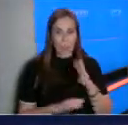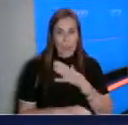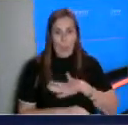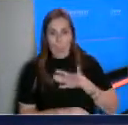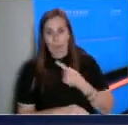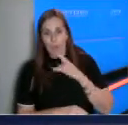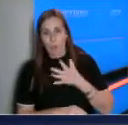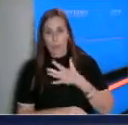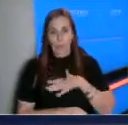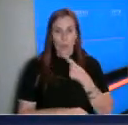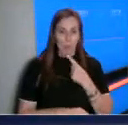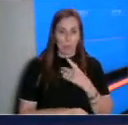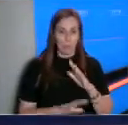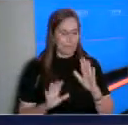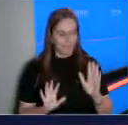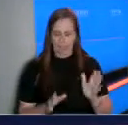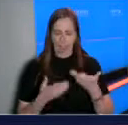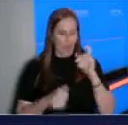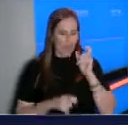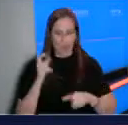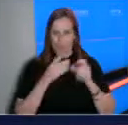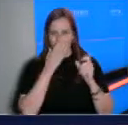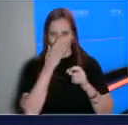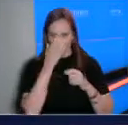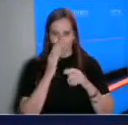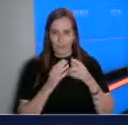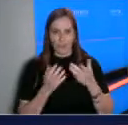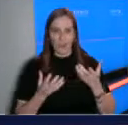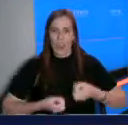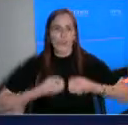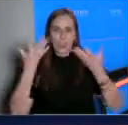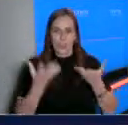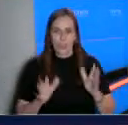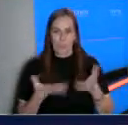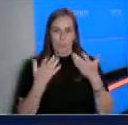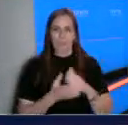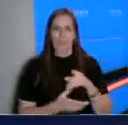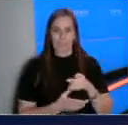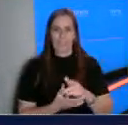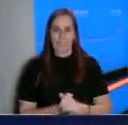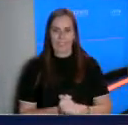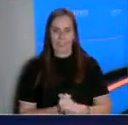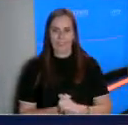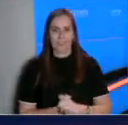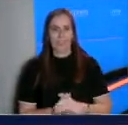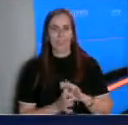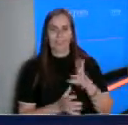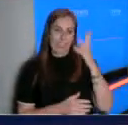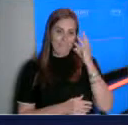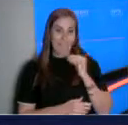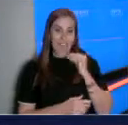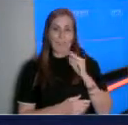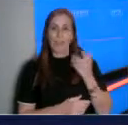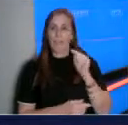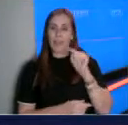נעים לי להגיד, אולי לא נעים לי לדבר, מהר מאוד אנשים, הטבע האנושי יוצא החוצה מהר מאוד, וזה מרגיש. זה פן.